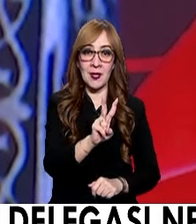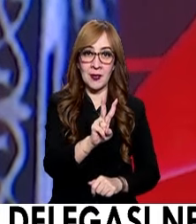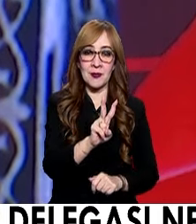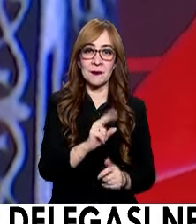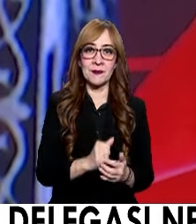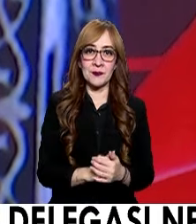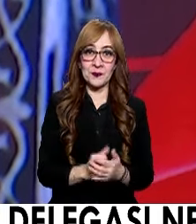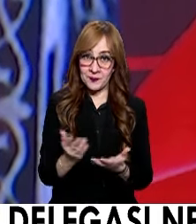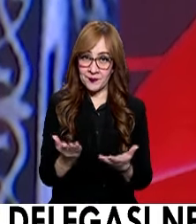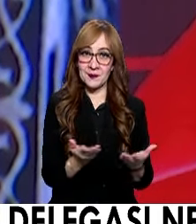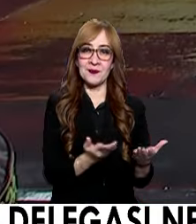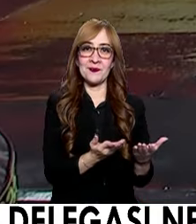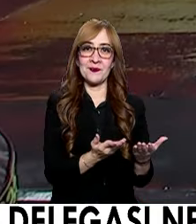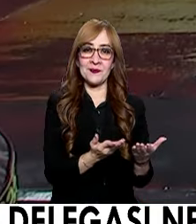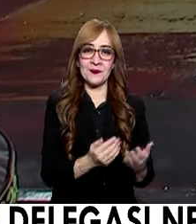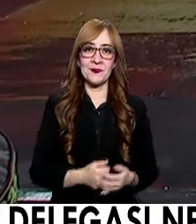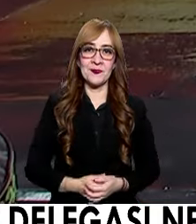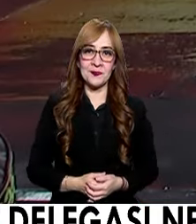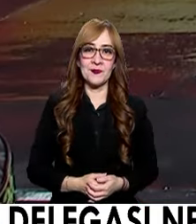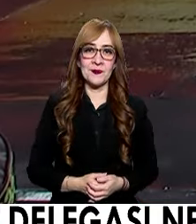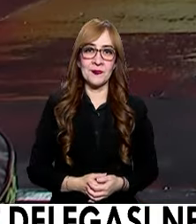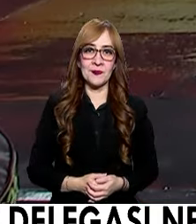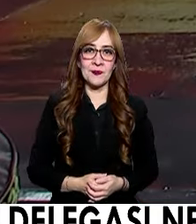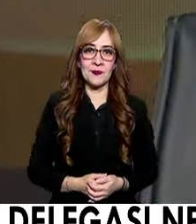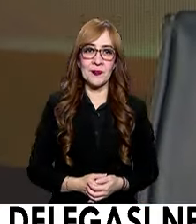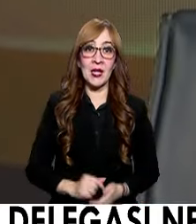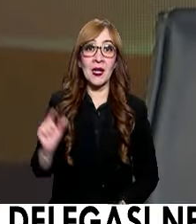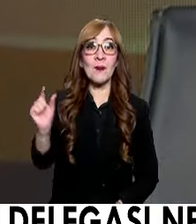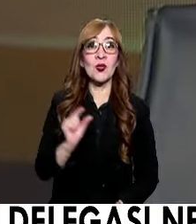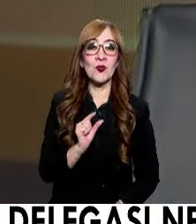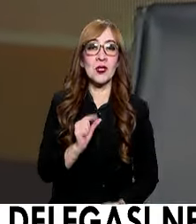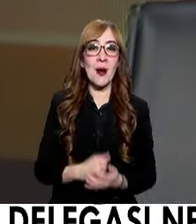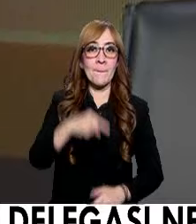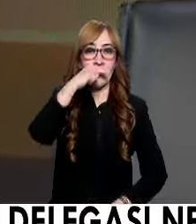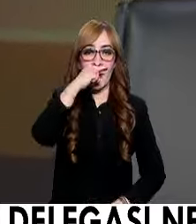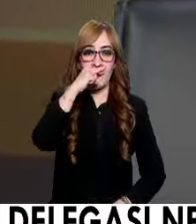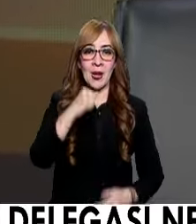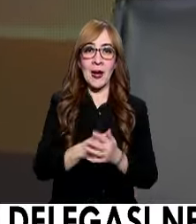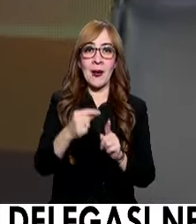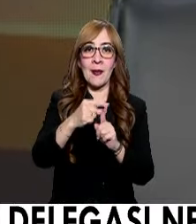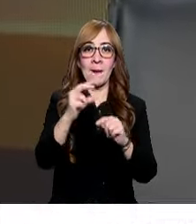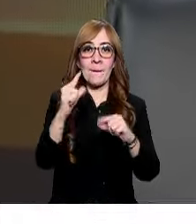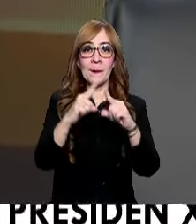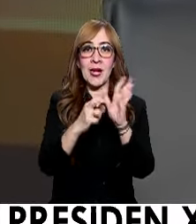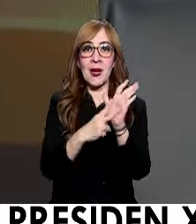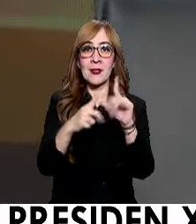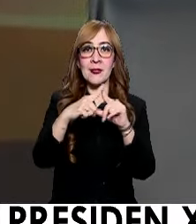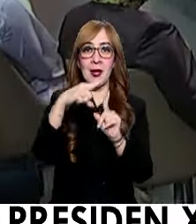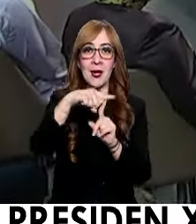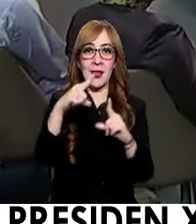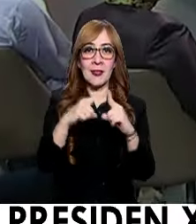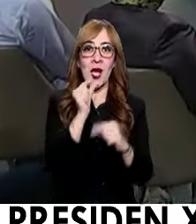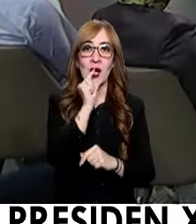nomor urut 2 untuk maju ke arah podium dan kami undang Bapak Dr Pranata s.d m.si untuk mengambil